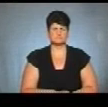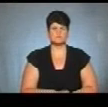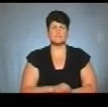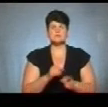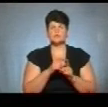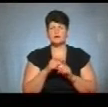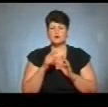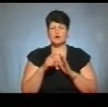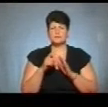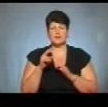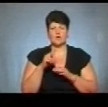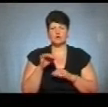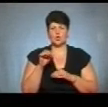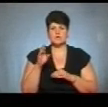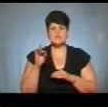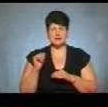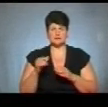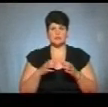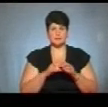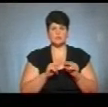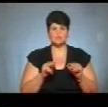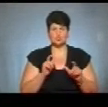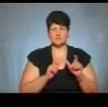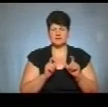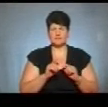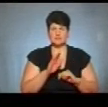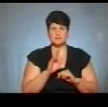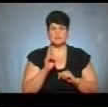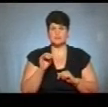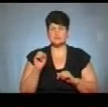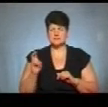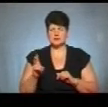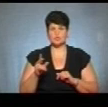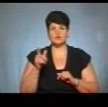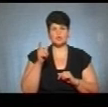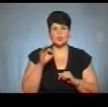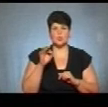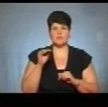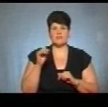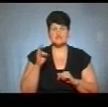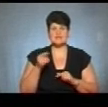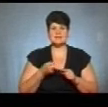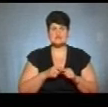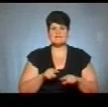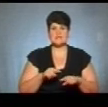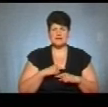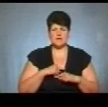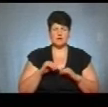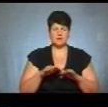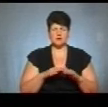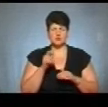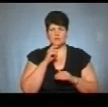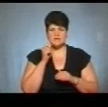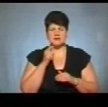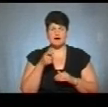словами доцента кафедри історії України Тернопільського педуніверситету Володимира Кіцака, Чортківська офензива – це фінальна операція української